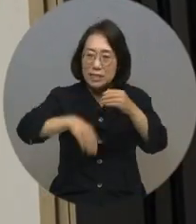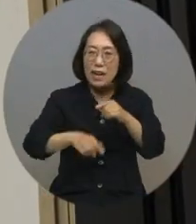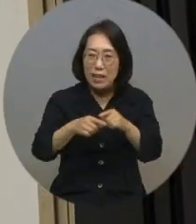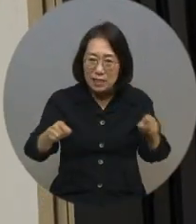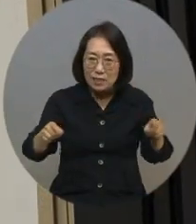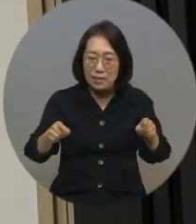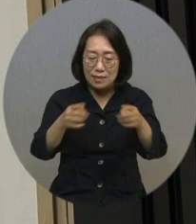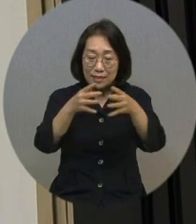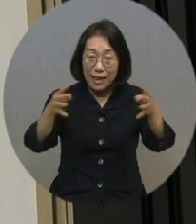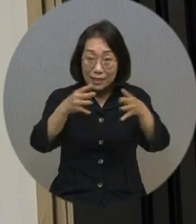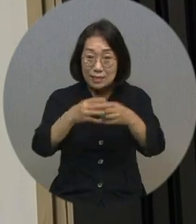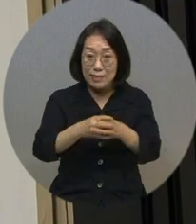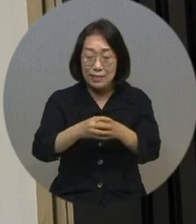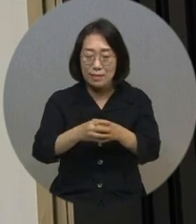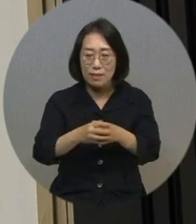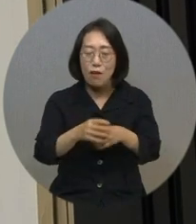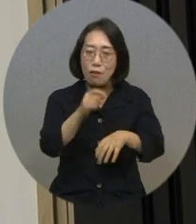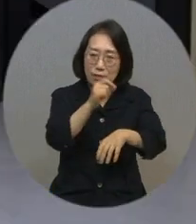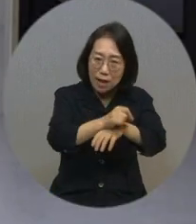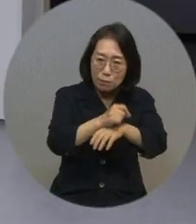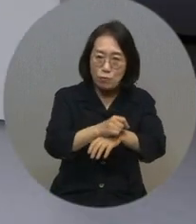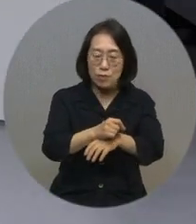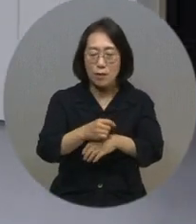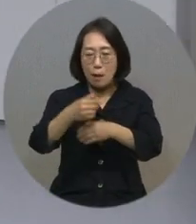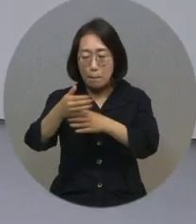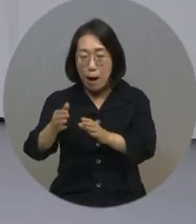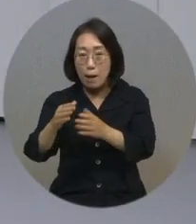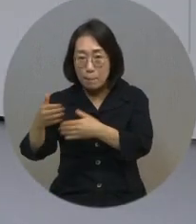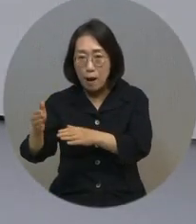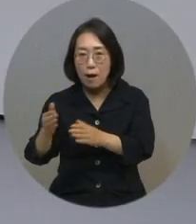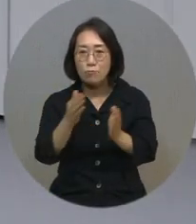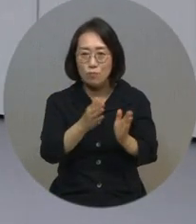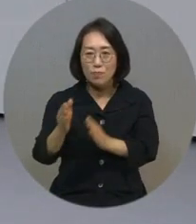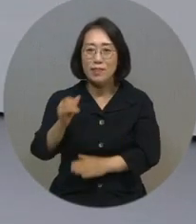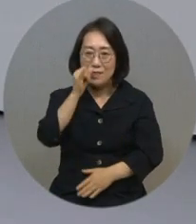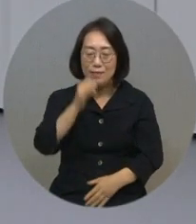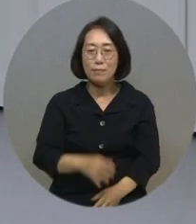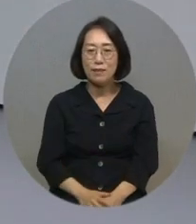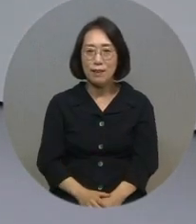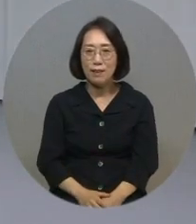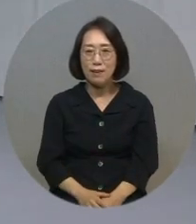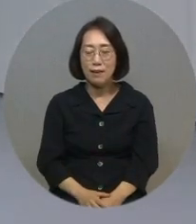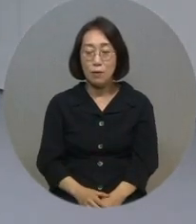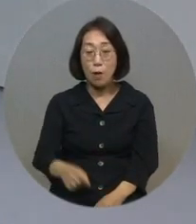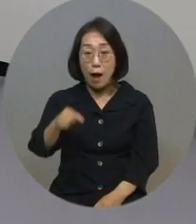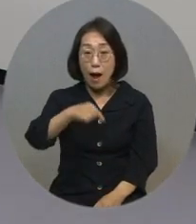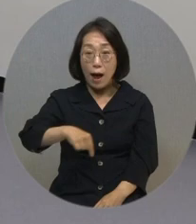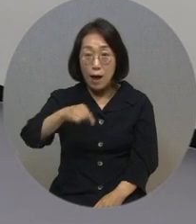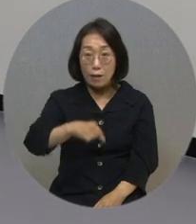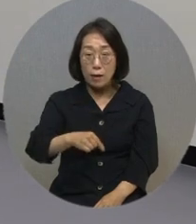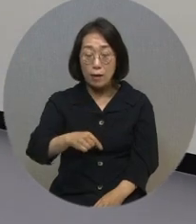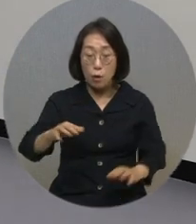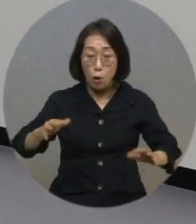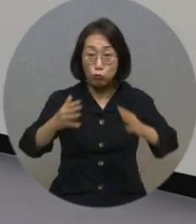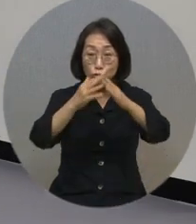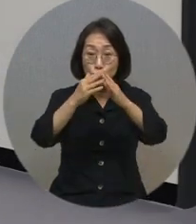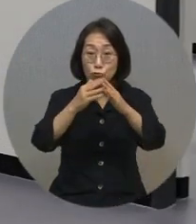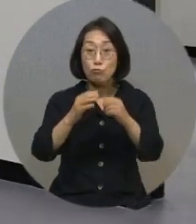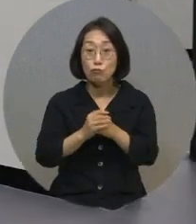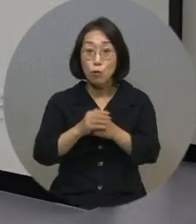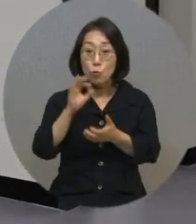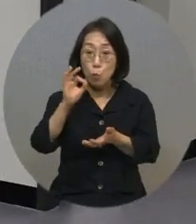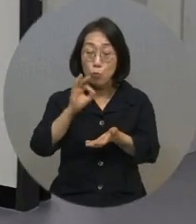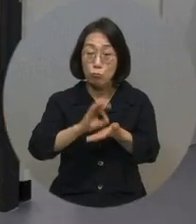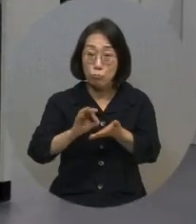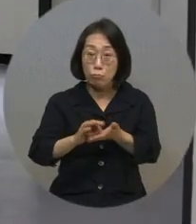규모로 사무실과 프로그램실, 다목적실 등을 갖췄습니다. 또한 회관의 건립 비용은 시나 지자체의